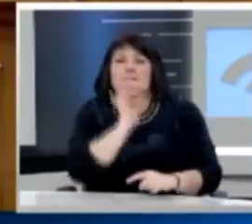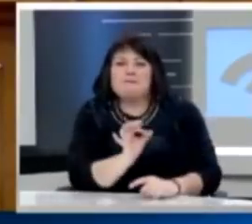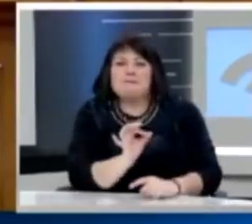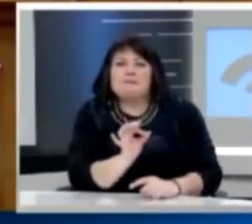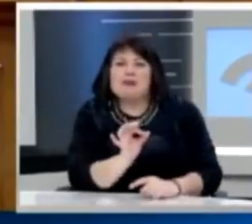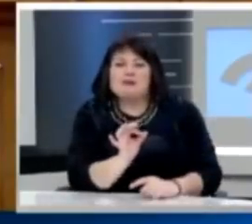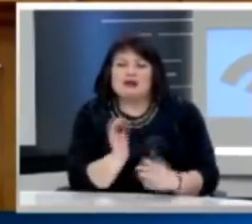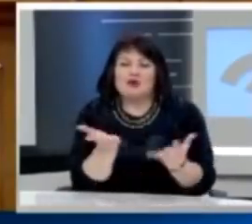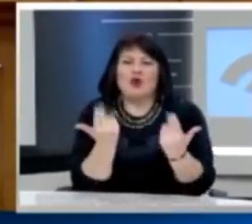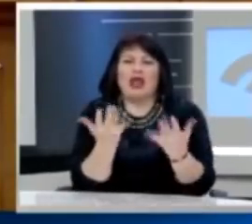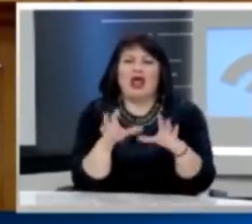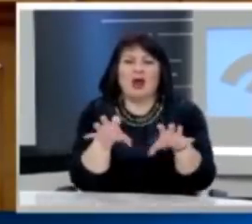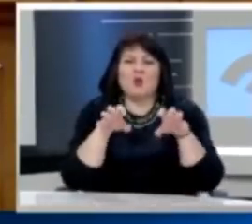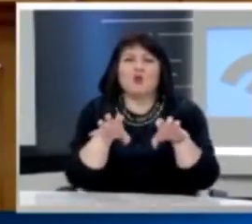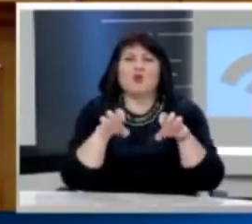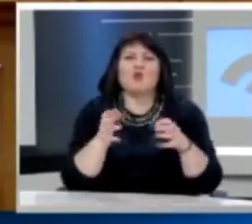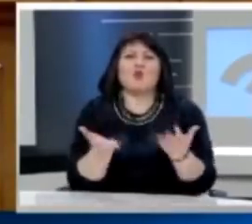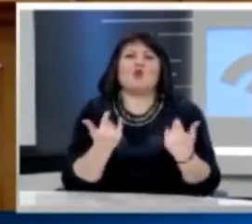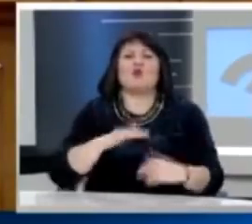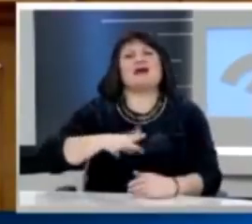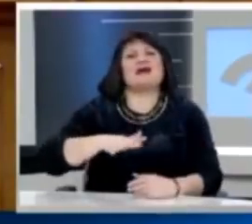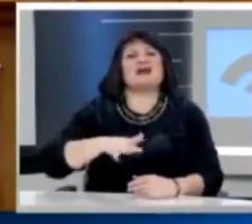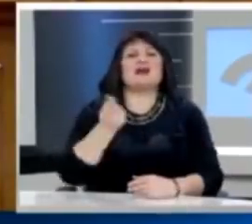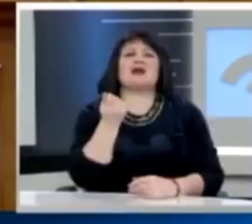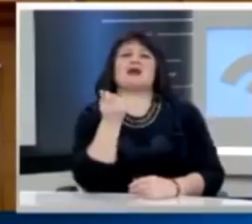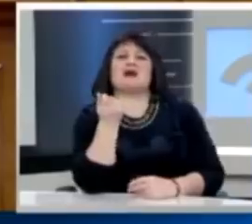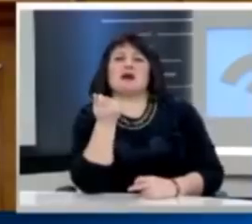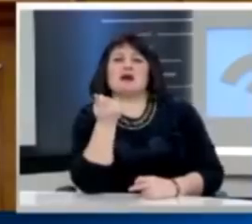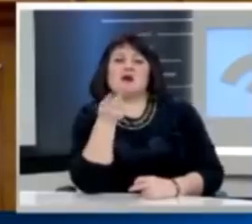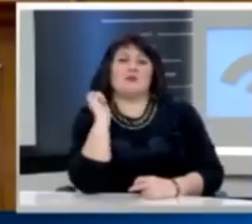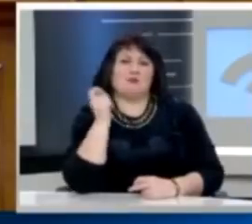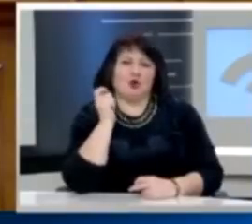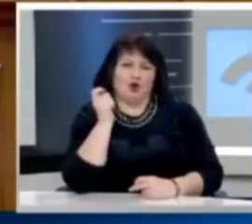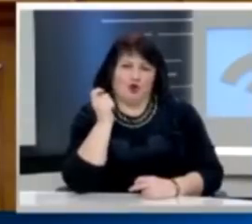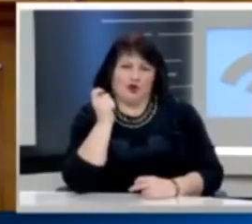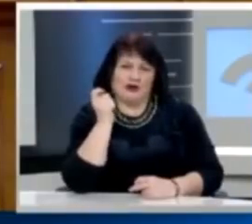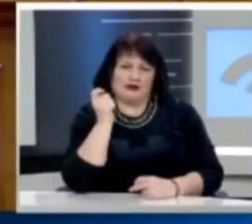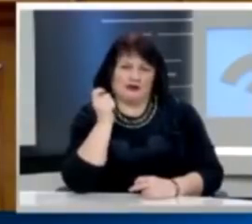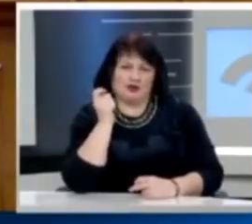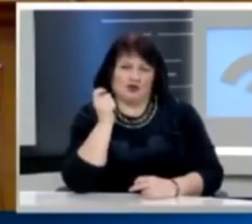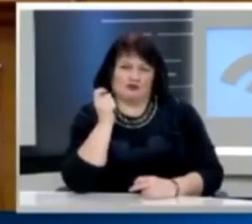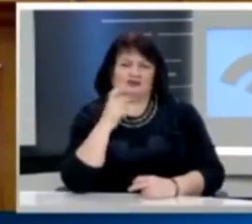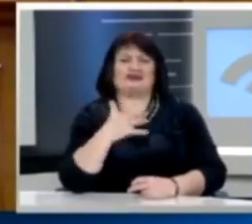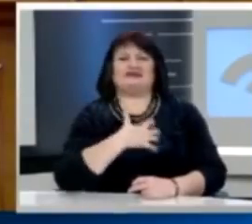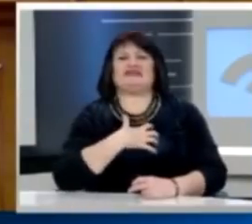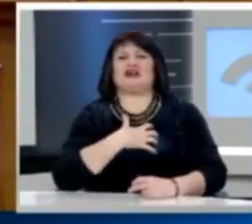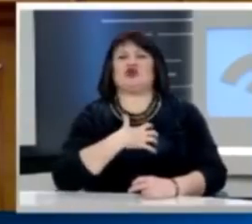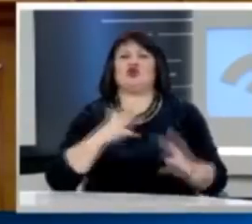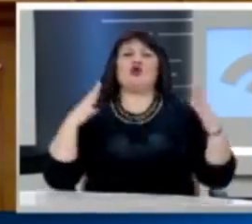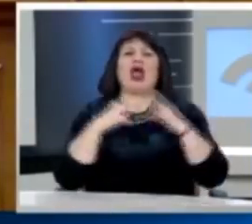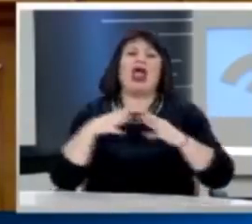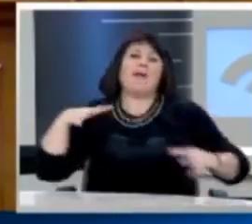πραγματικό μαγνήτη νέων πιθανών οικονομικών, πολιτικών, ακόμα και στρατιωτικών